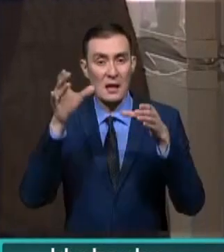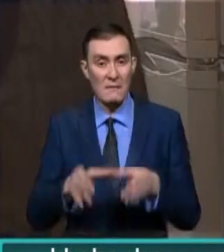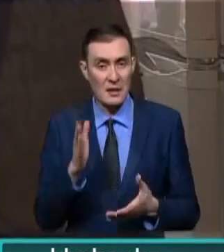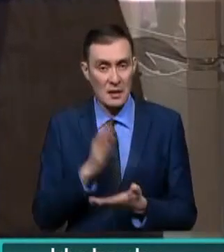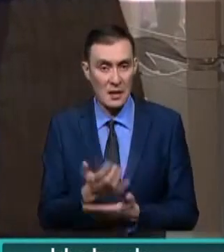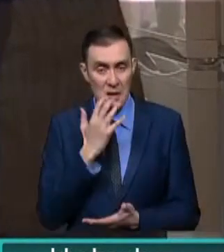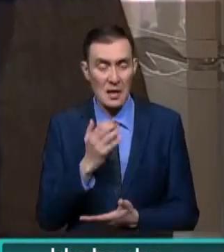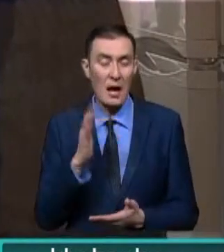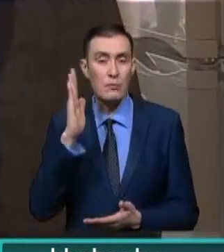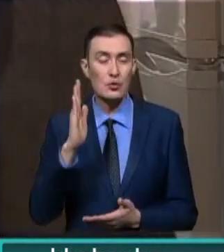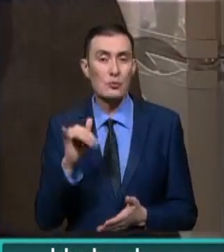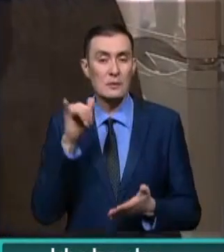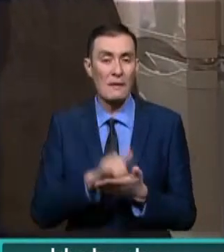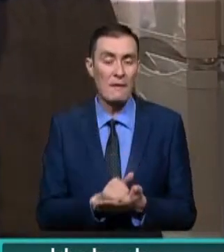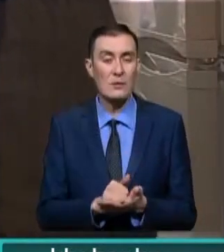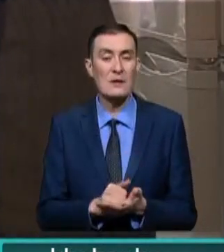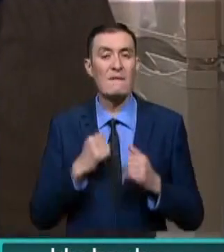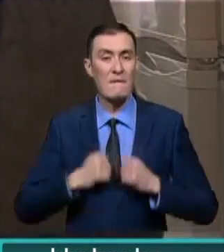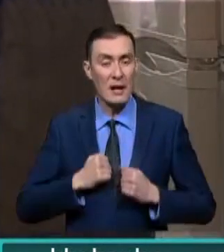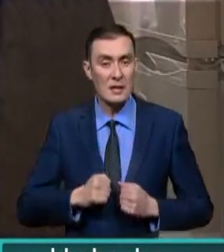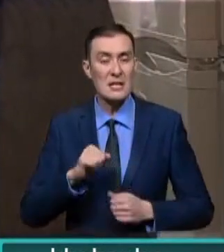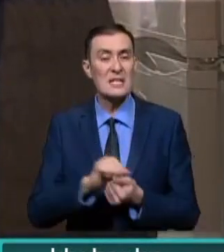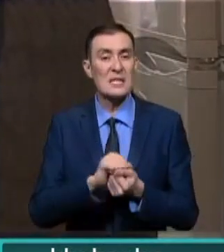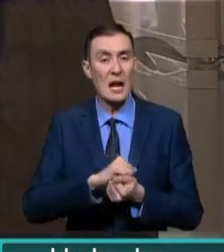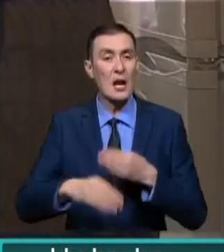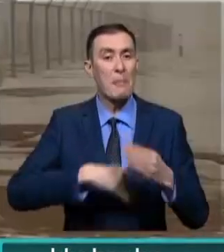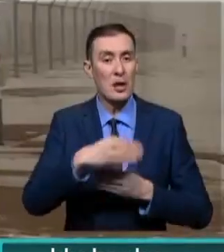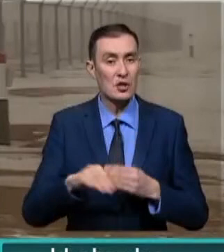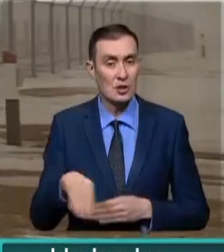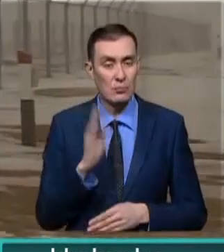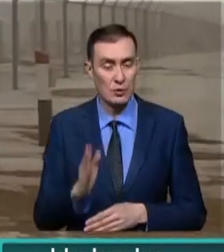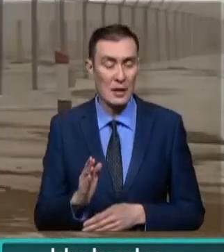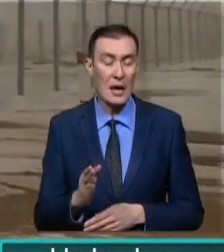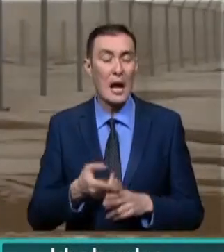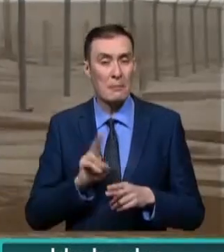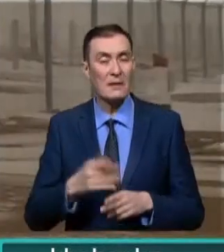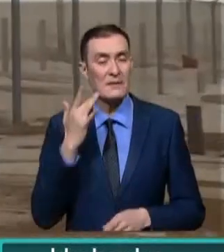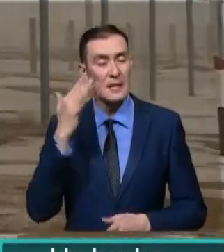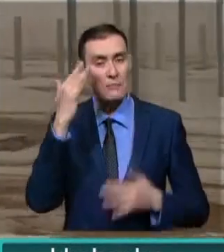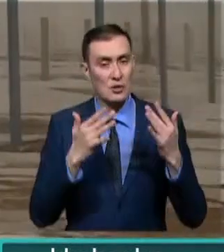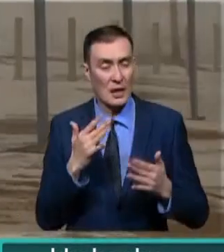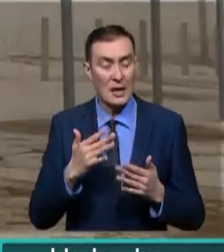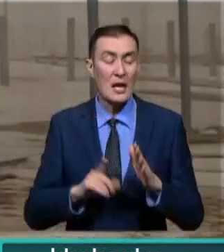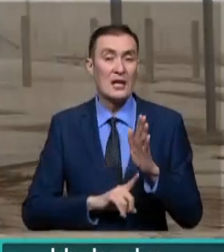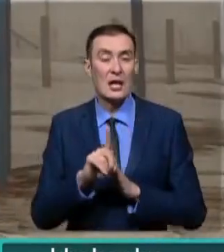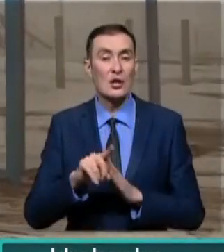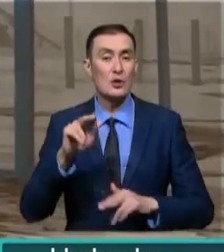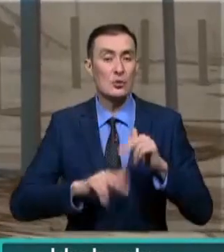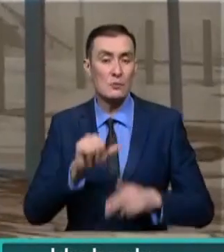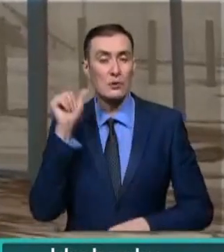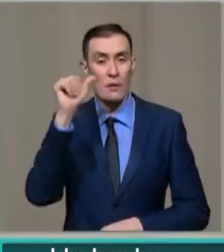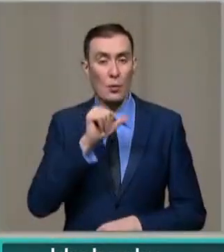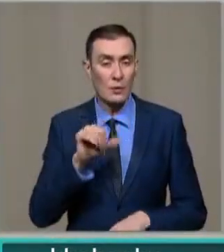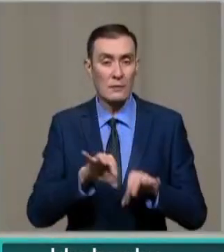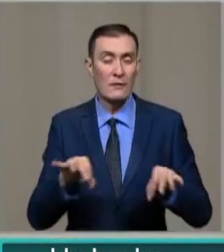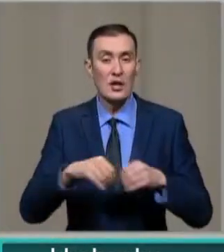в будущем планируем поставить ванну и стиральную машину. Об этом мы всегда мечтали. Центральный водопровод в Раздольном строят с прошлого года. За это время уложили